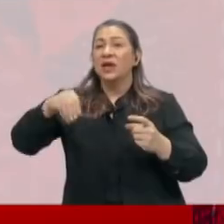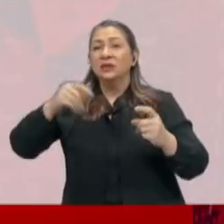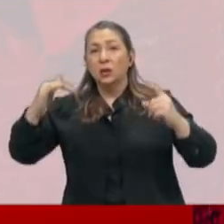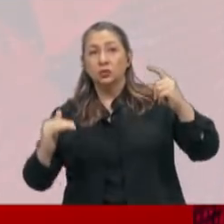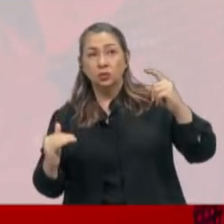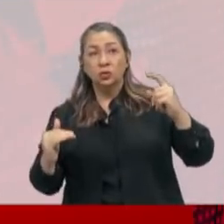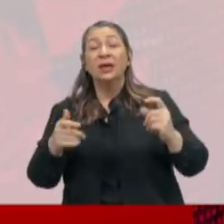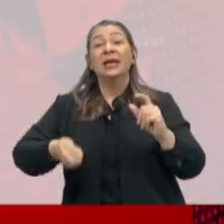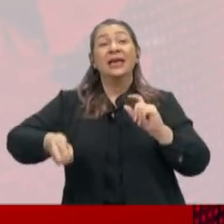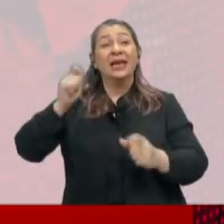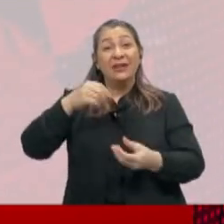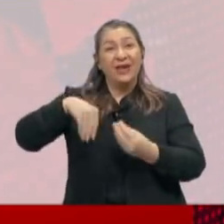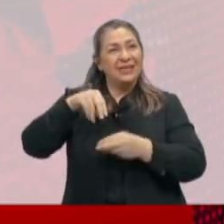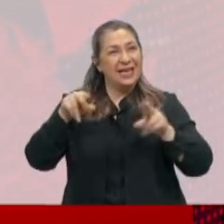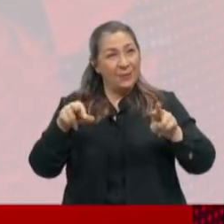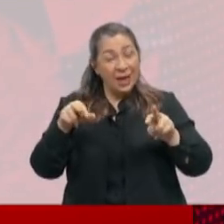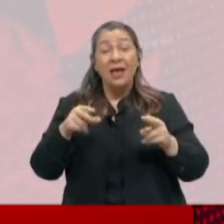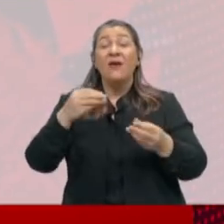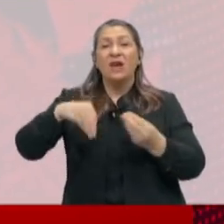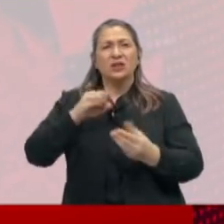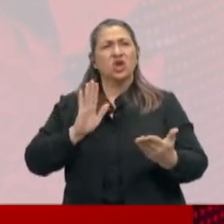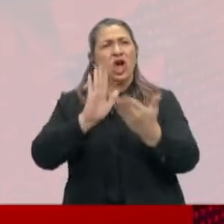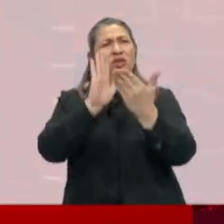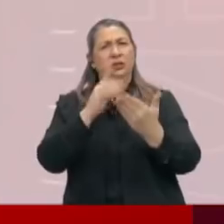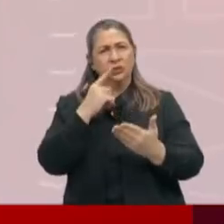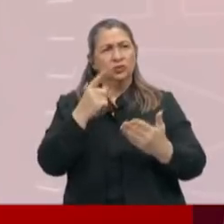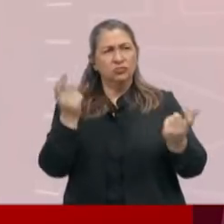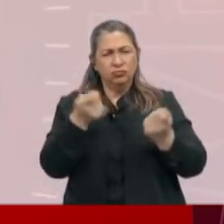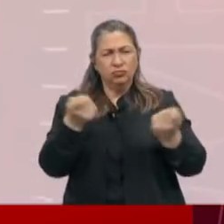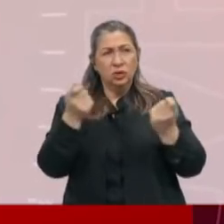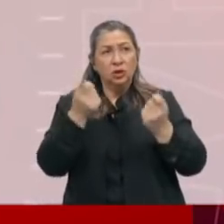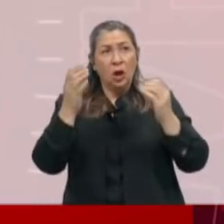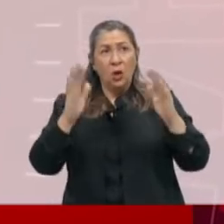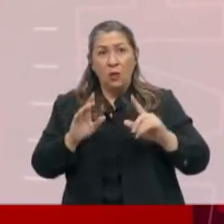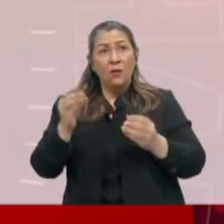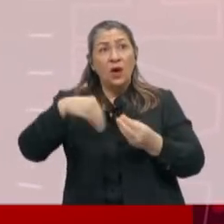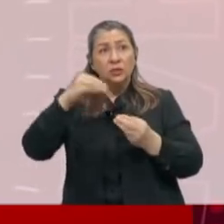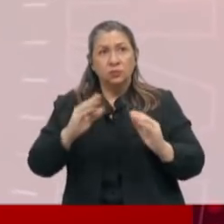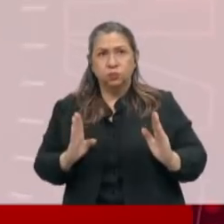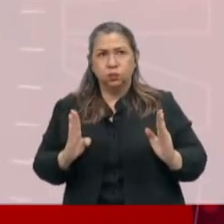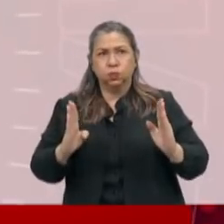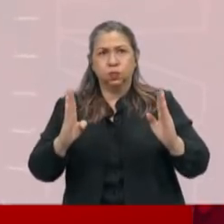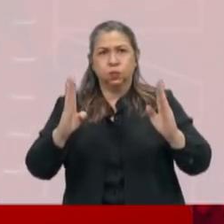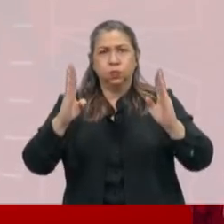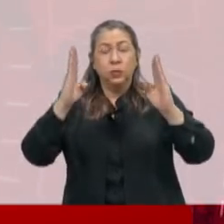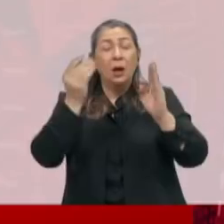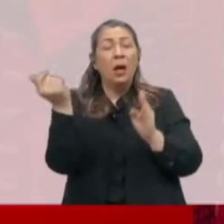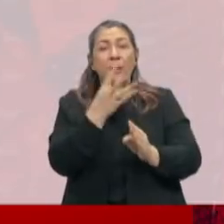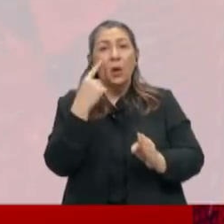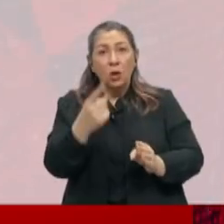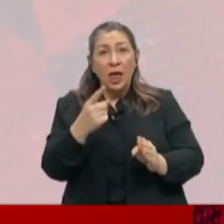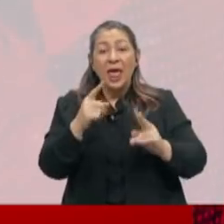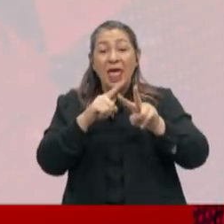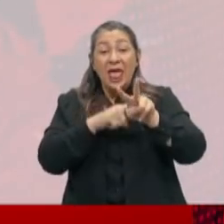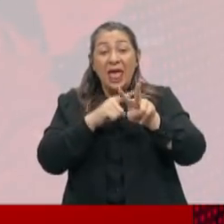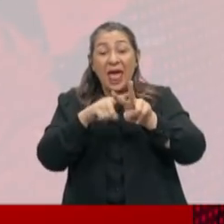düşüktü. Kredi faizleri gibi. Faize karşıyız diyerek çıkılan yolda daha da yükseldi faizler piyasada. Rakamlara göre